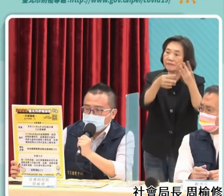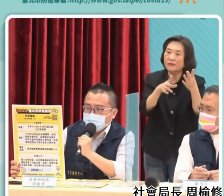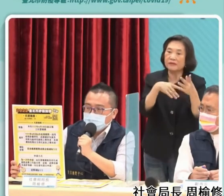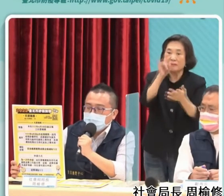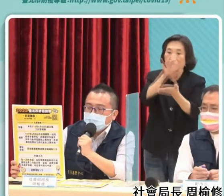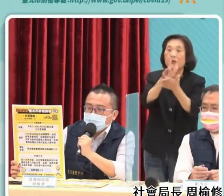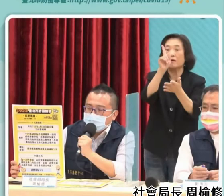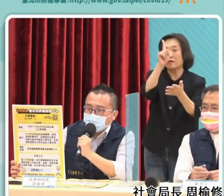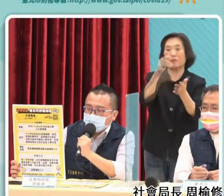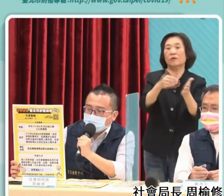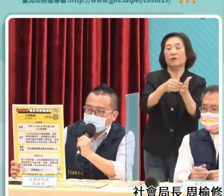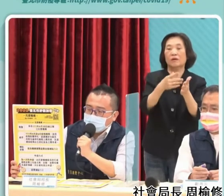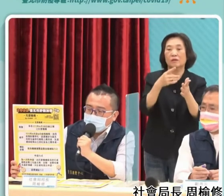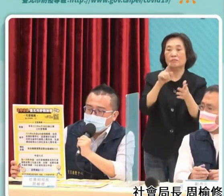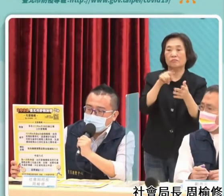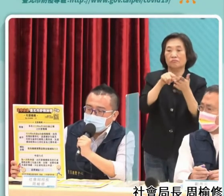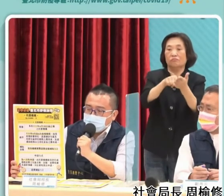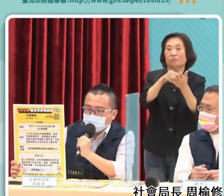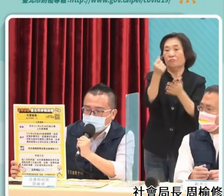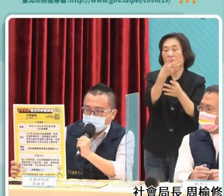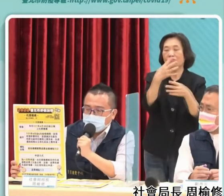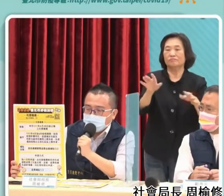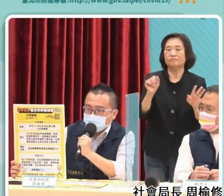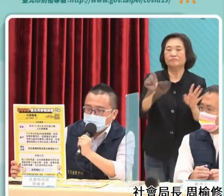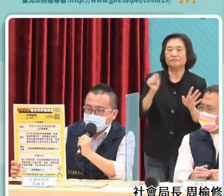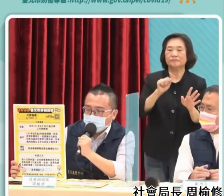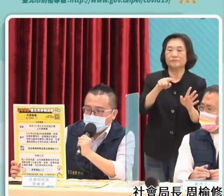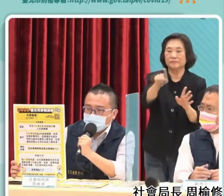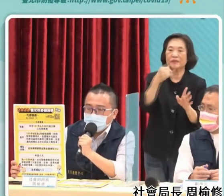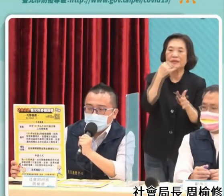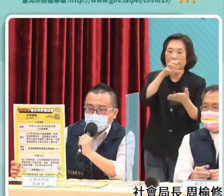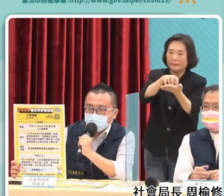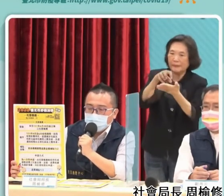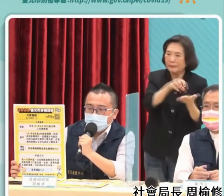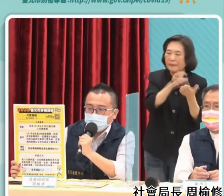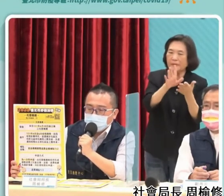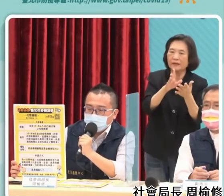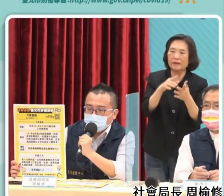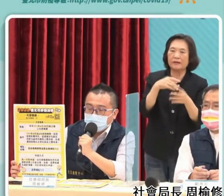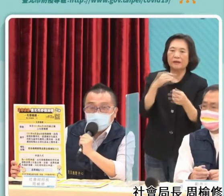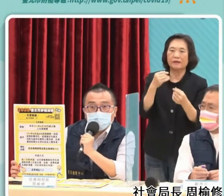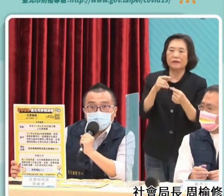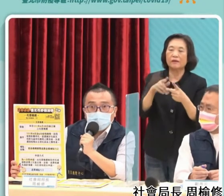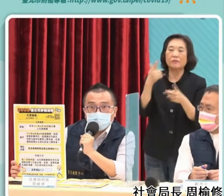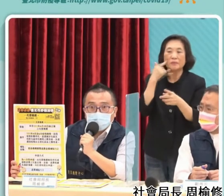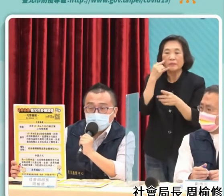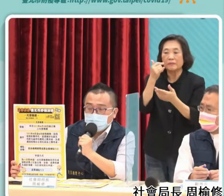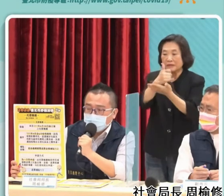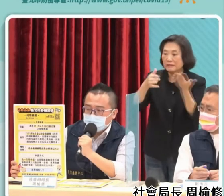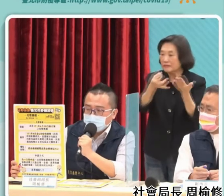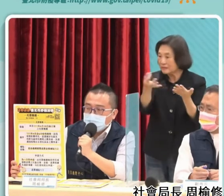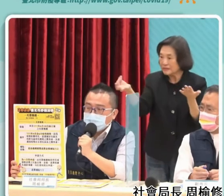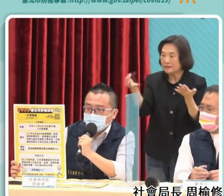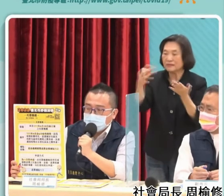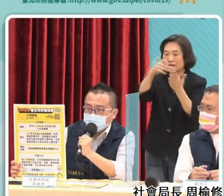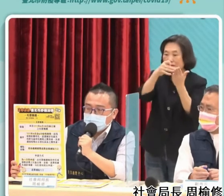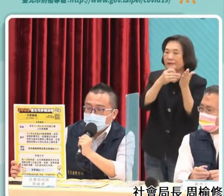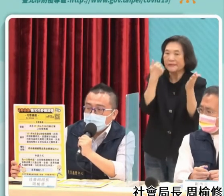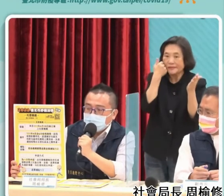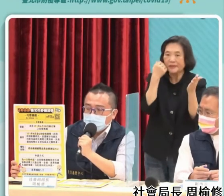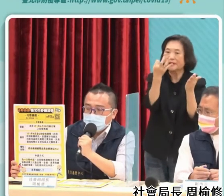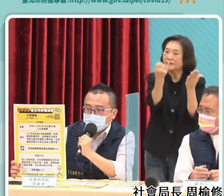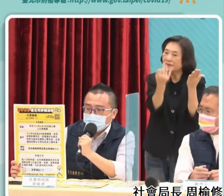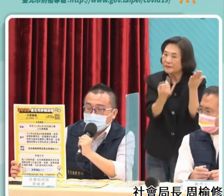次性申请，那么要麻烦我们的托婴机构的伙伴检具相关的停托或请假退费的儿童名册、金